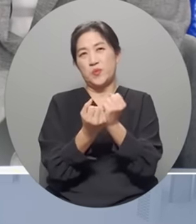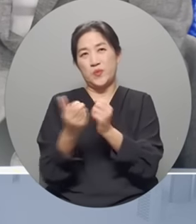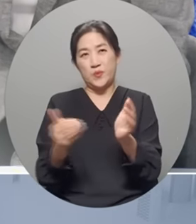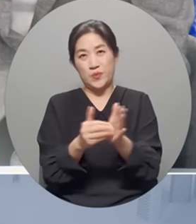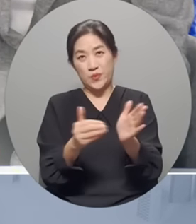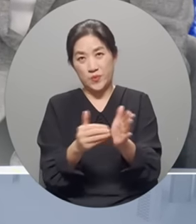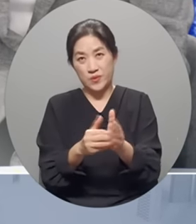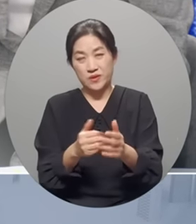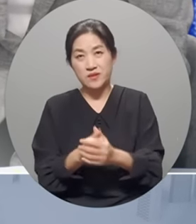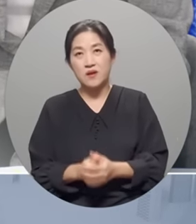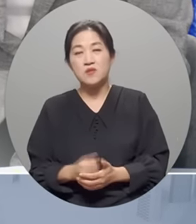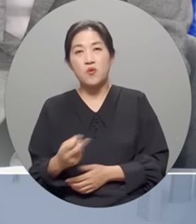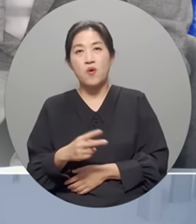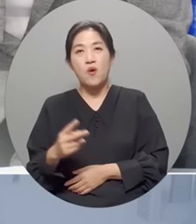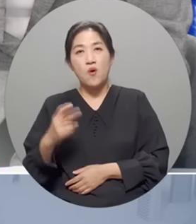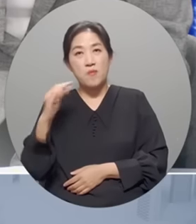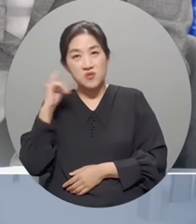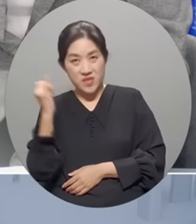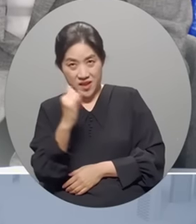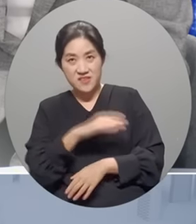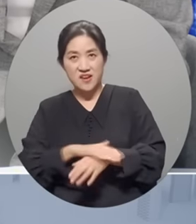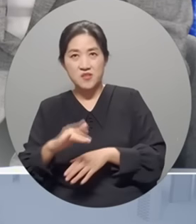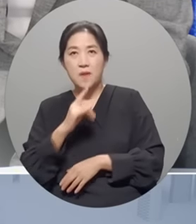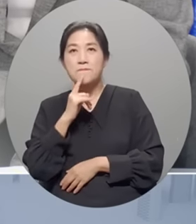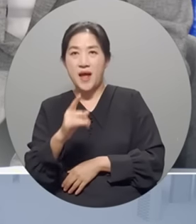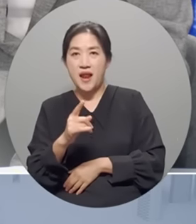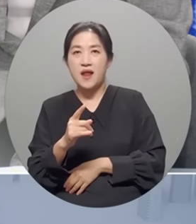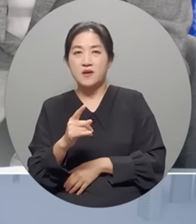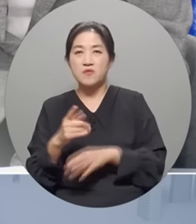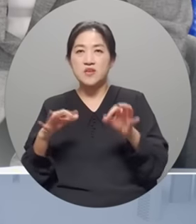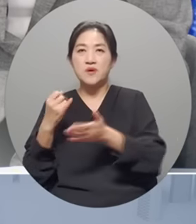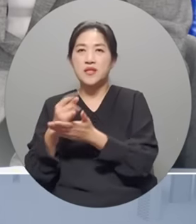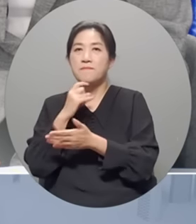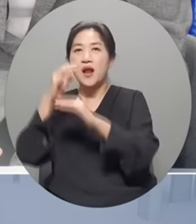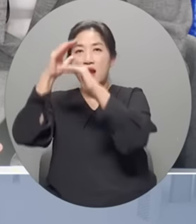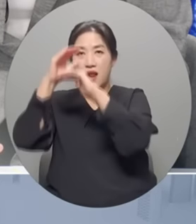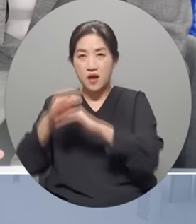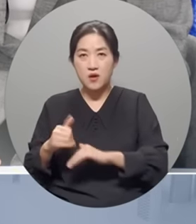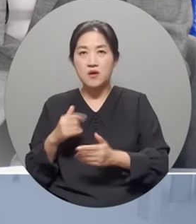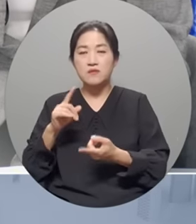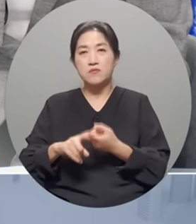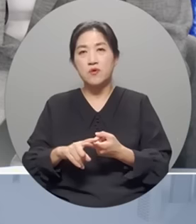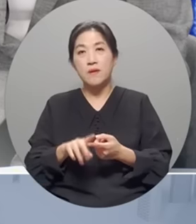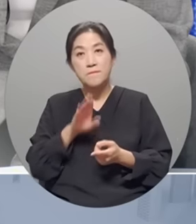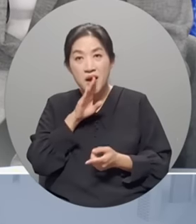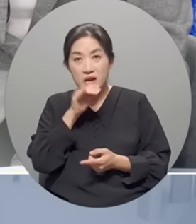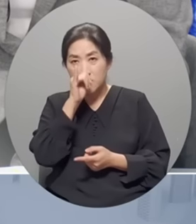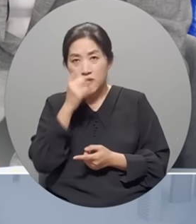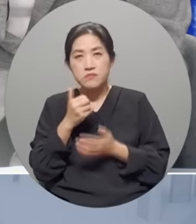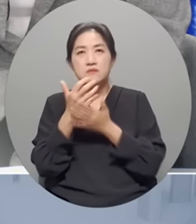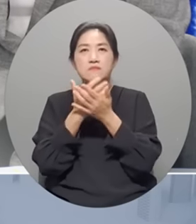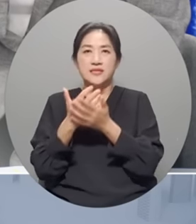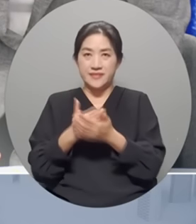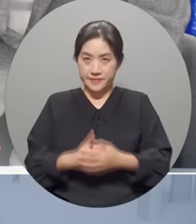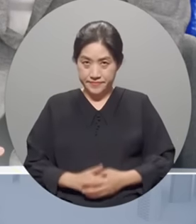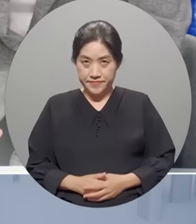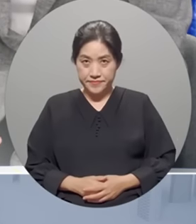해명해왔습니다. 또 오빠 전화 왔죠. 잘 될 거예요 라고 김 여사가 말했다는 녹취 존재도 진위가